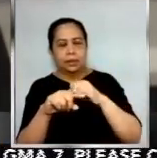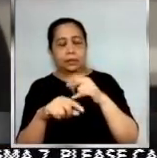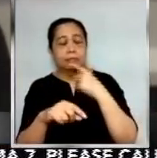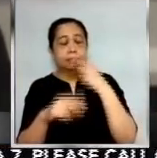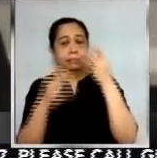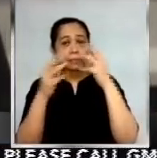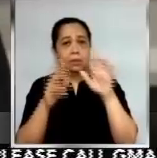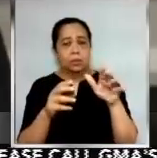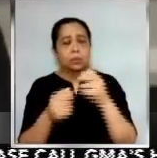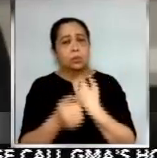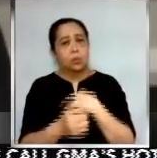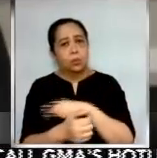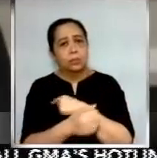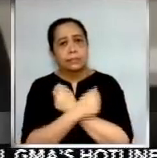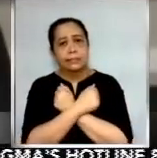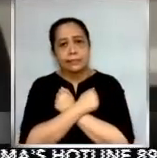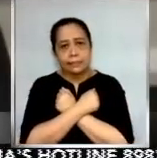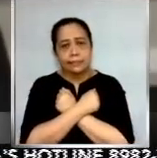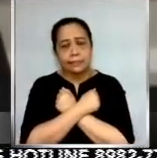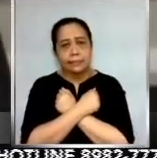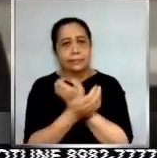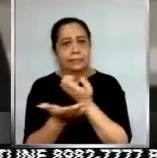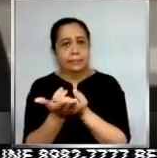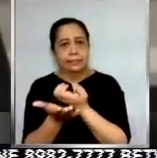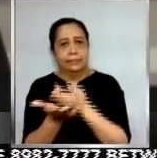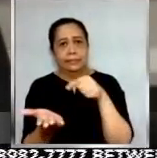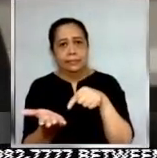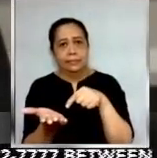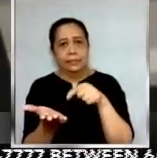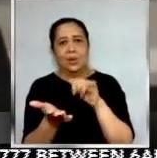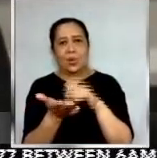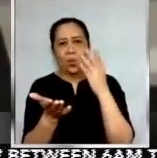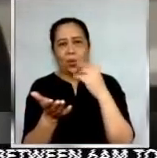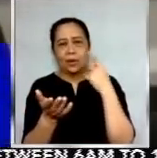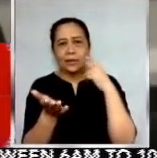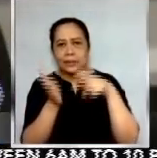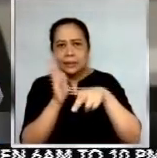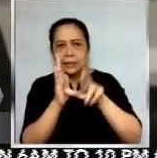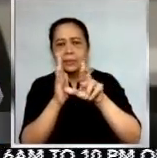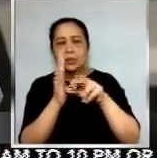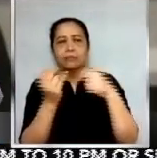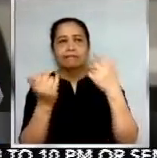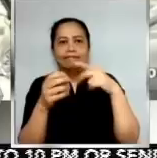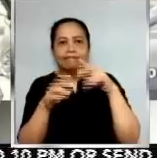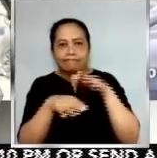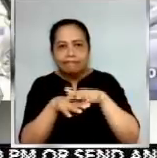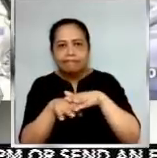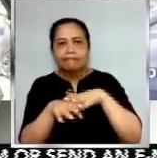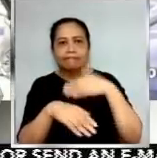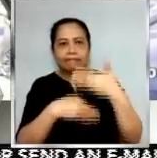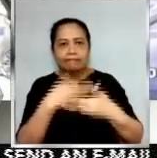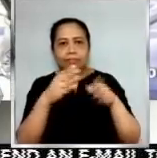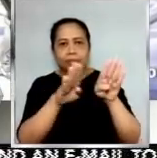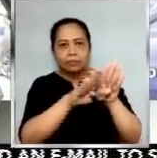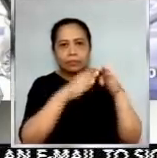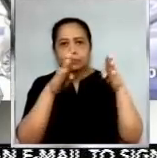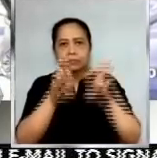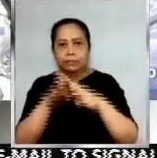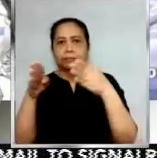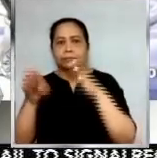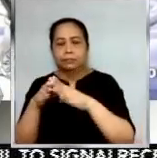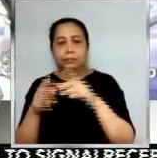natin, no, ang ekonomiya. That's why we really did yung gradual. Unti-unti ang opening. Pero sabi ni